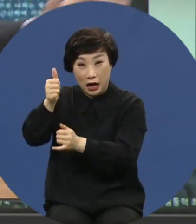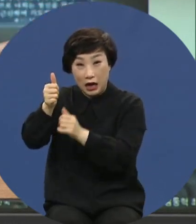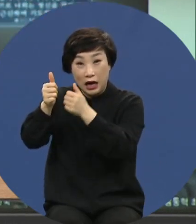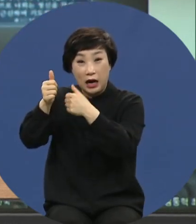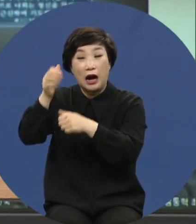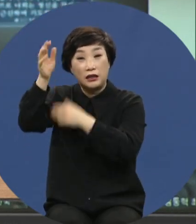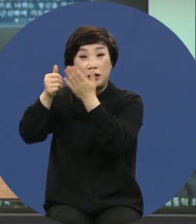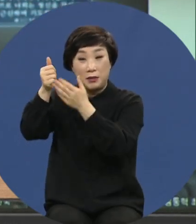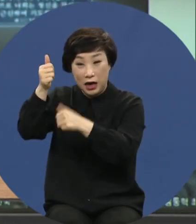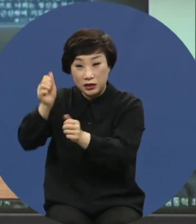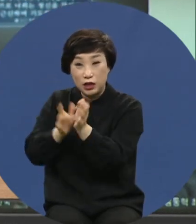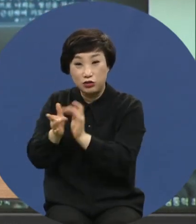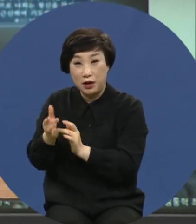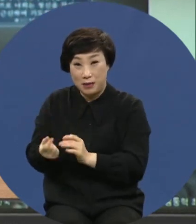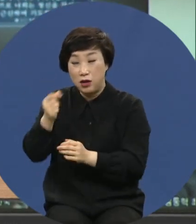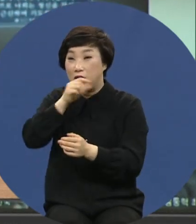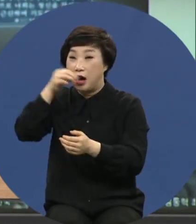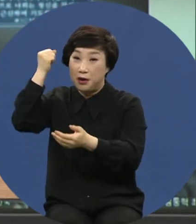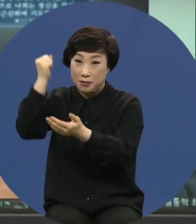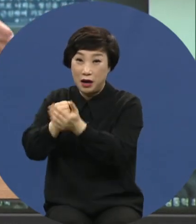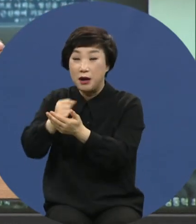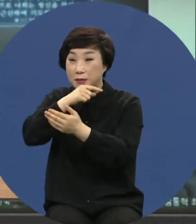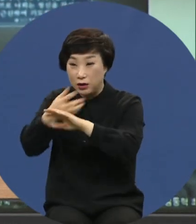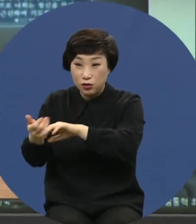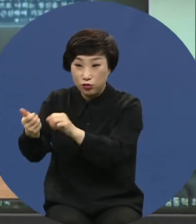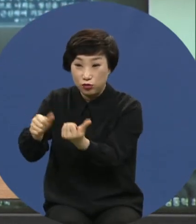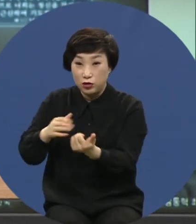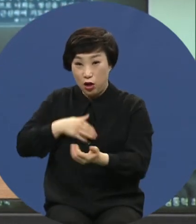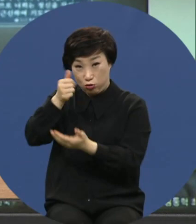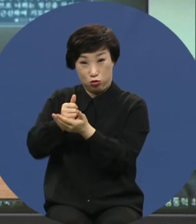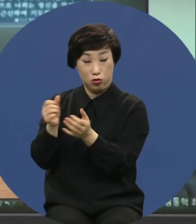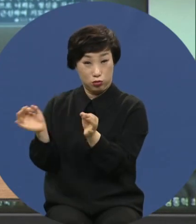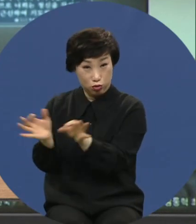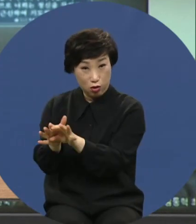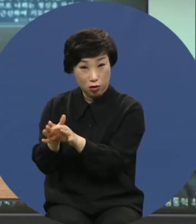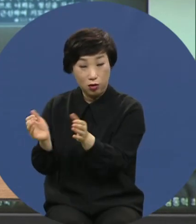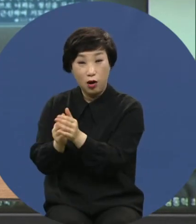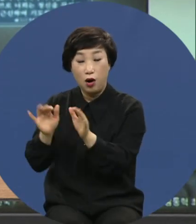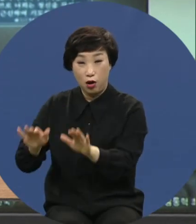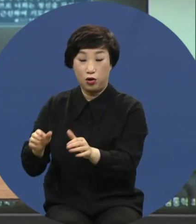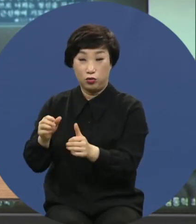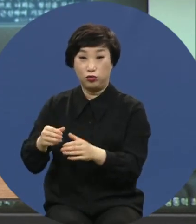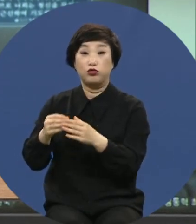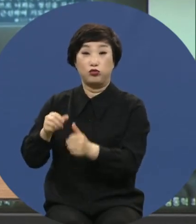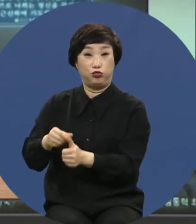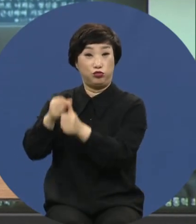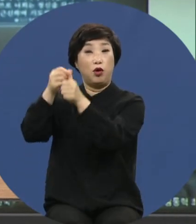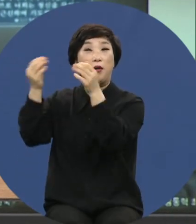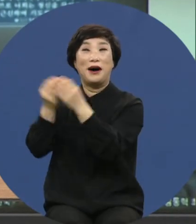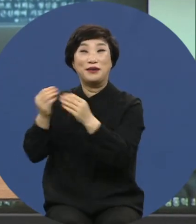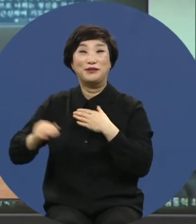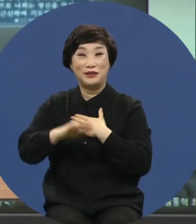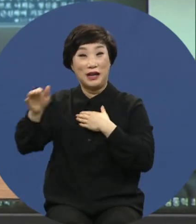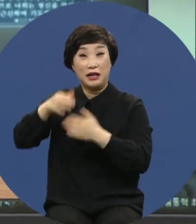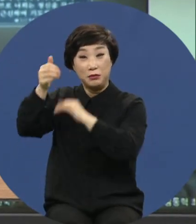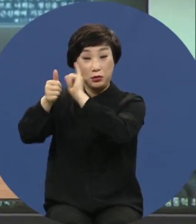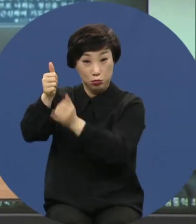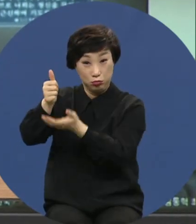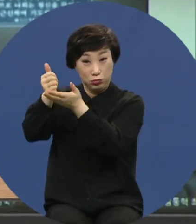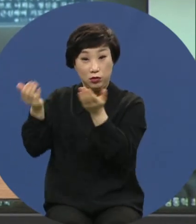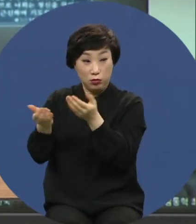단번에 십자가에 피 흘려 죽으시고 내 죄를 대속해서 완전히 구원받은 자가 하나님을 섬기는